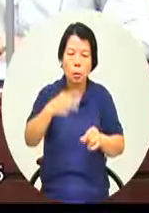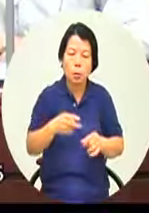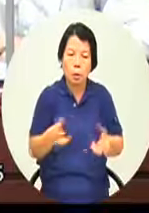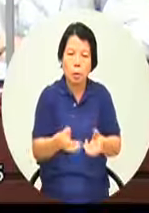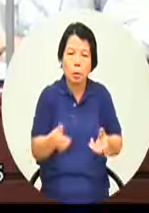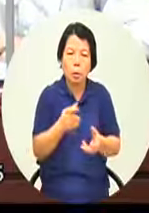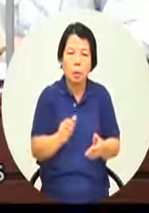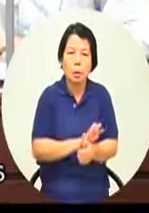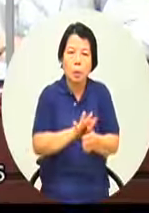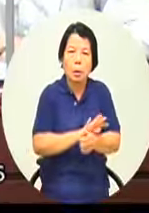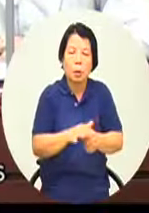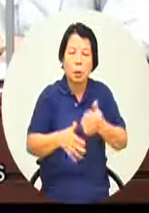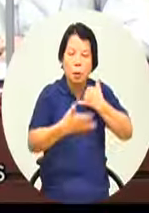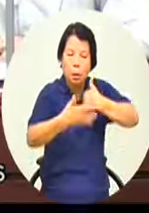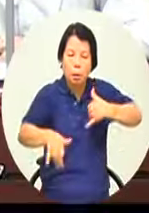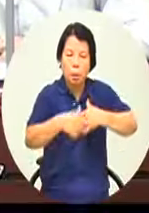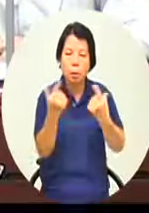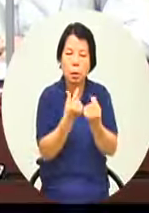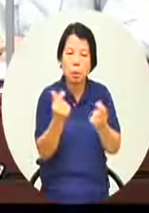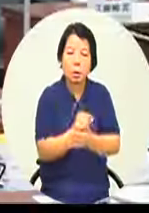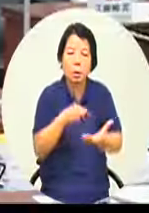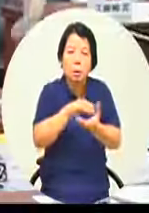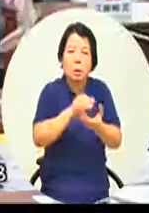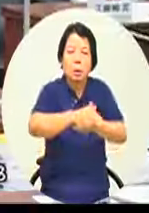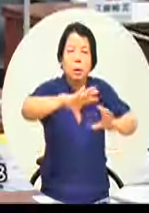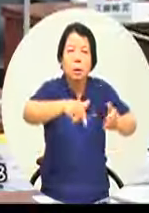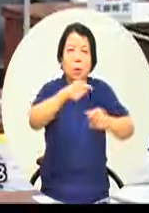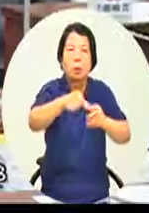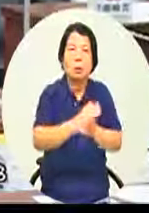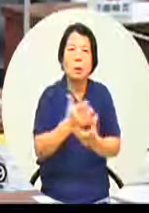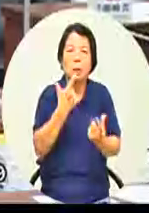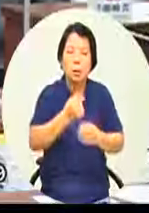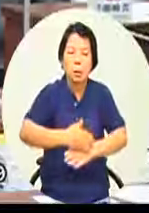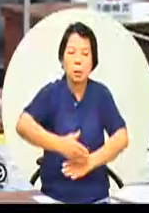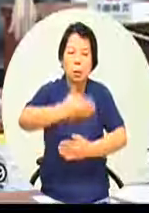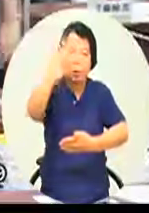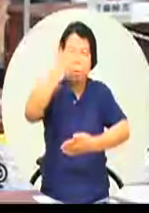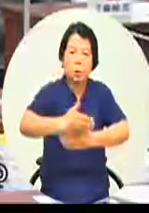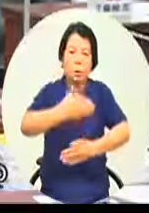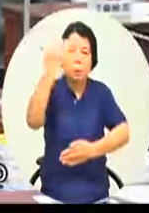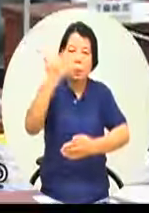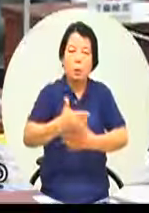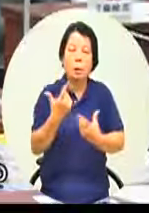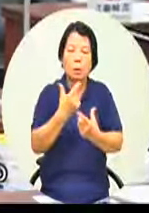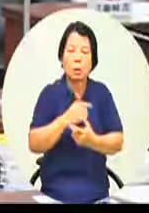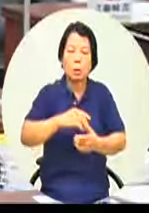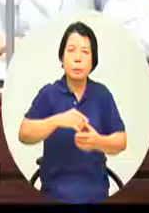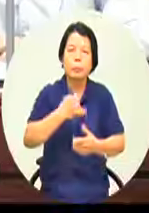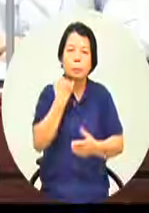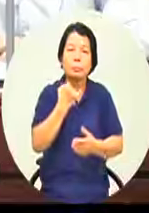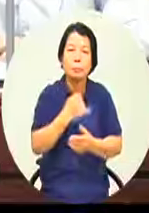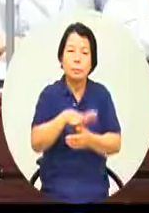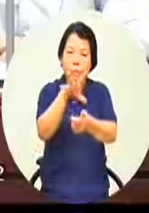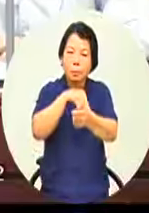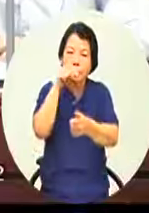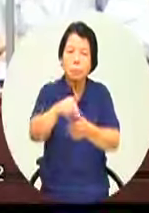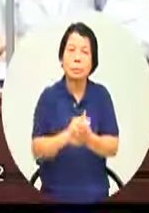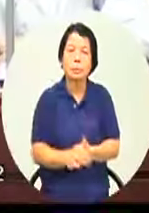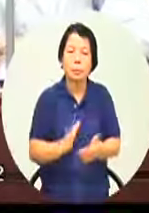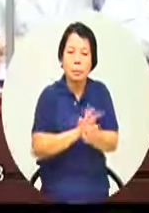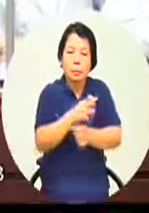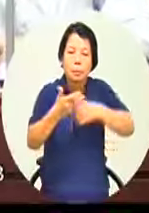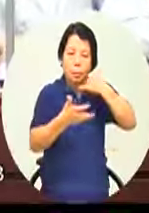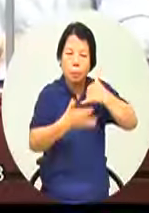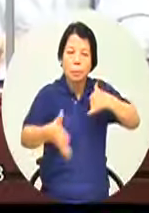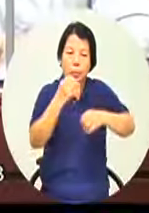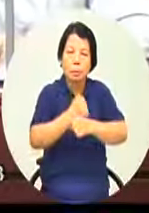爱河做渣男？像荷兰这样子，把它做渣男升降，自然升降，这样围起来可以吗？ 这个在爱河的最下游做